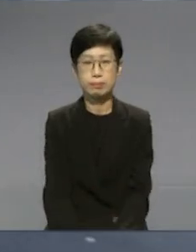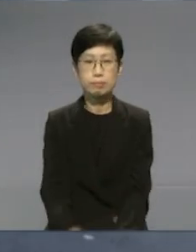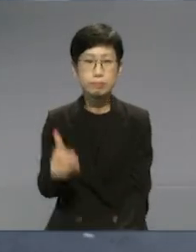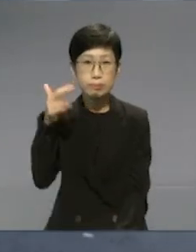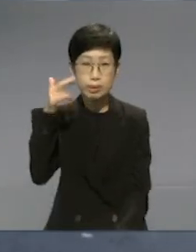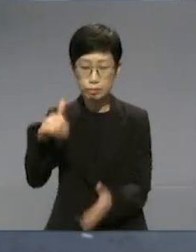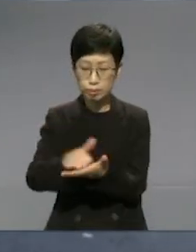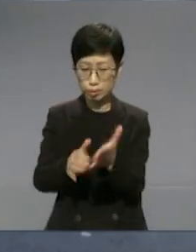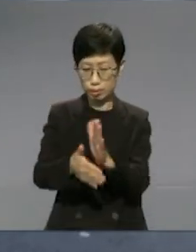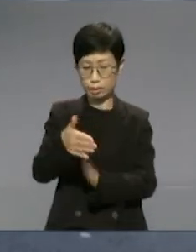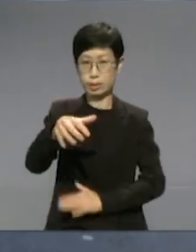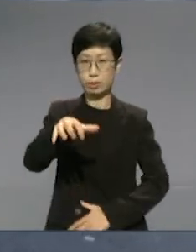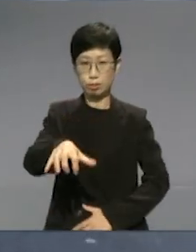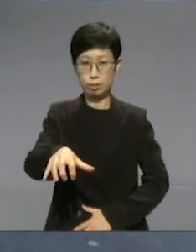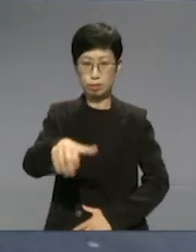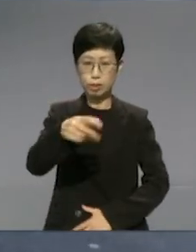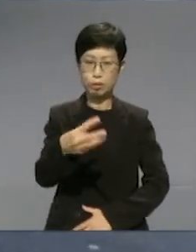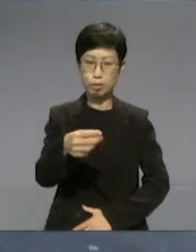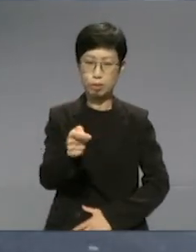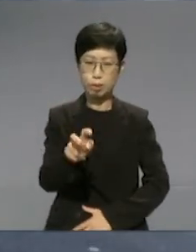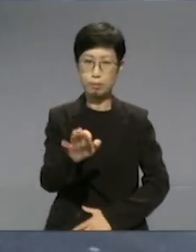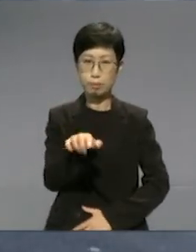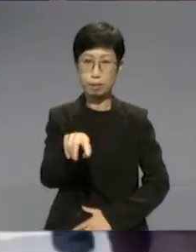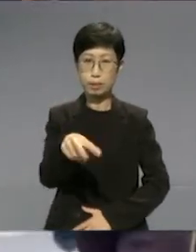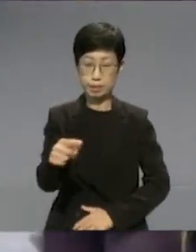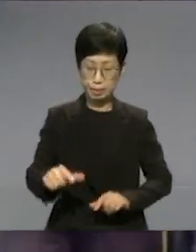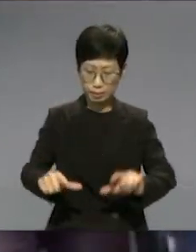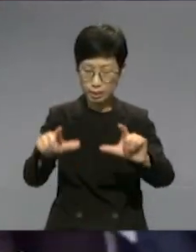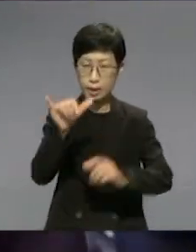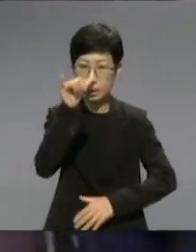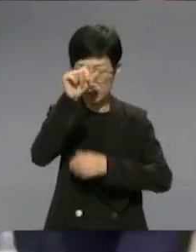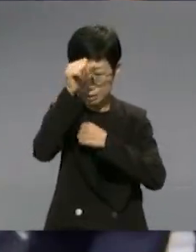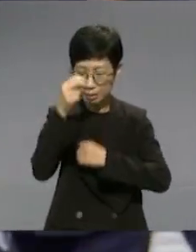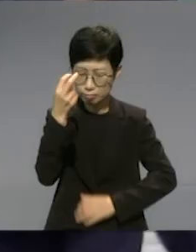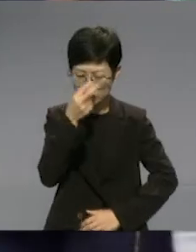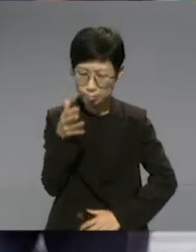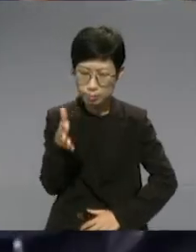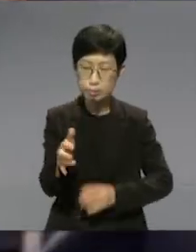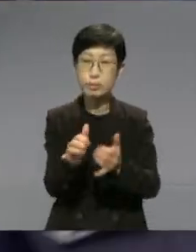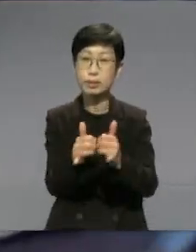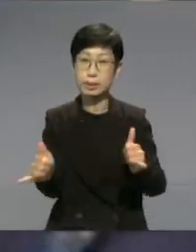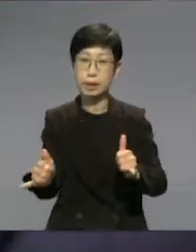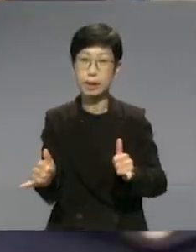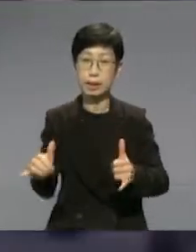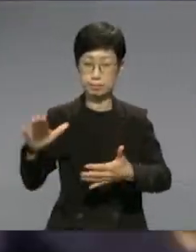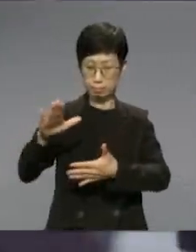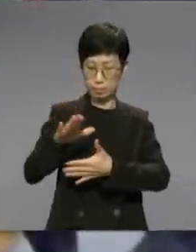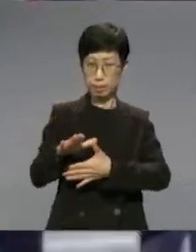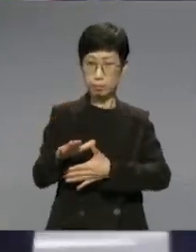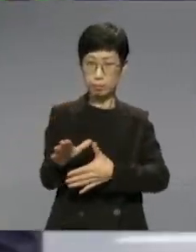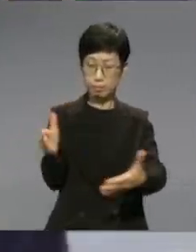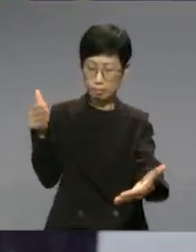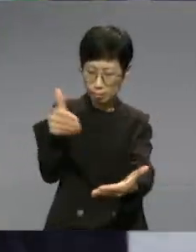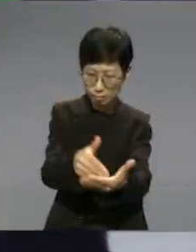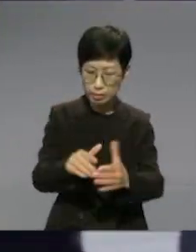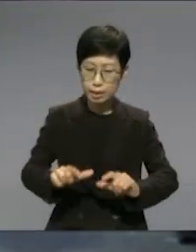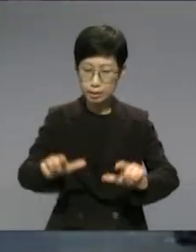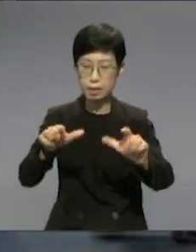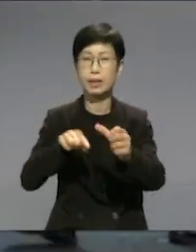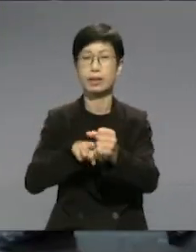미국 뉴욕시에는 콜럼버스의 날이 있습니다 이탈리아 탐험가 콜럼버스가 아메리카 대륙에 상륙한 날을